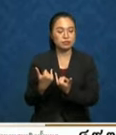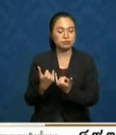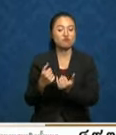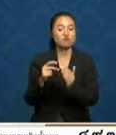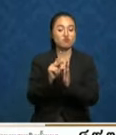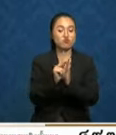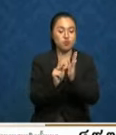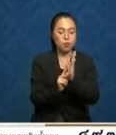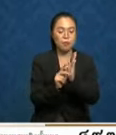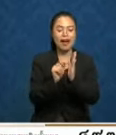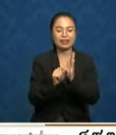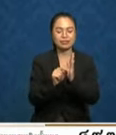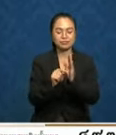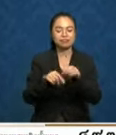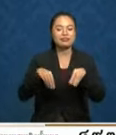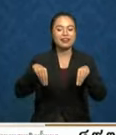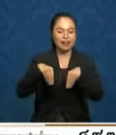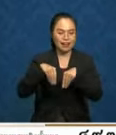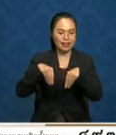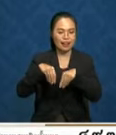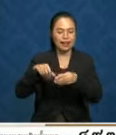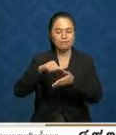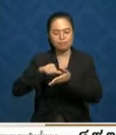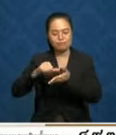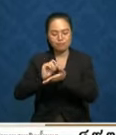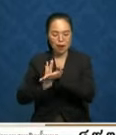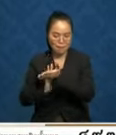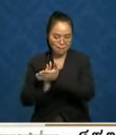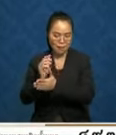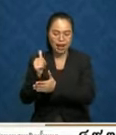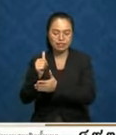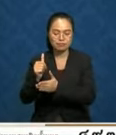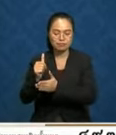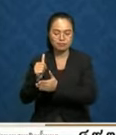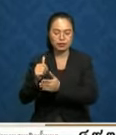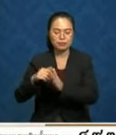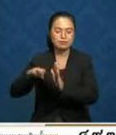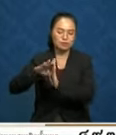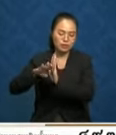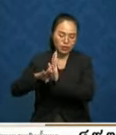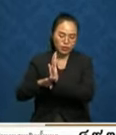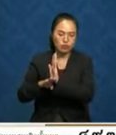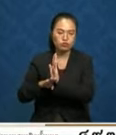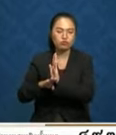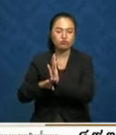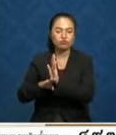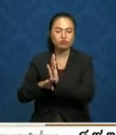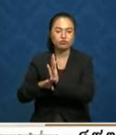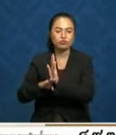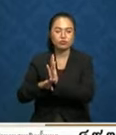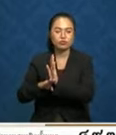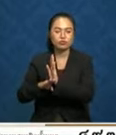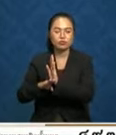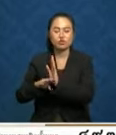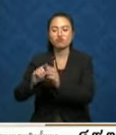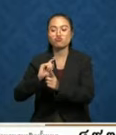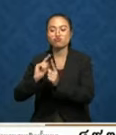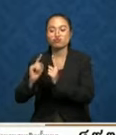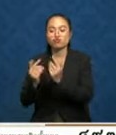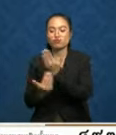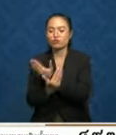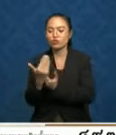ฉบับนี้กำลังจะเสร็จได้ผ่านขั้นตอนที่สำคัญมาแล้วเหลือเพียงขั้นตอนที่จะต้องเข้าครม.